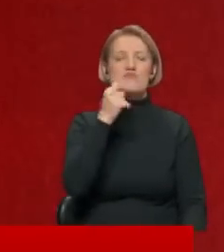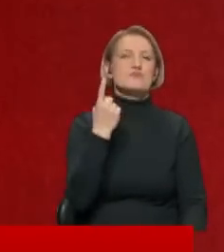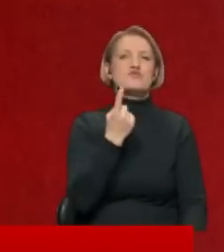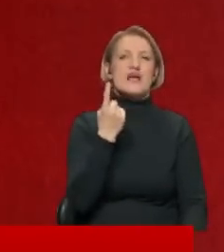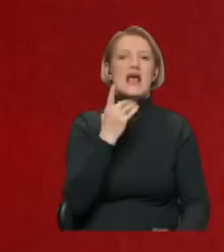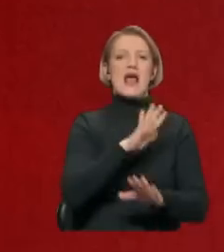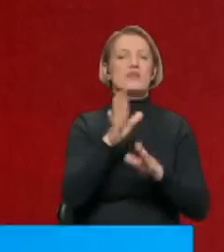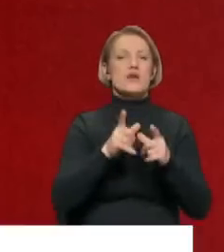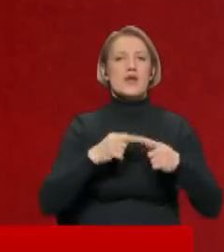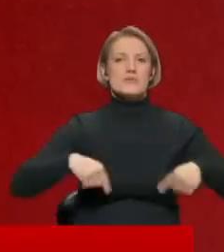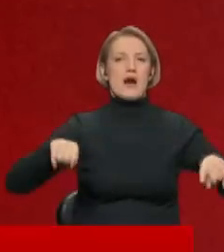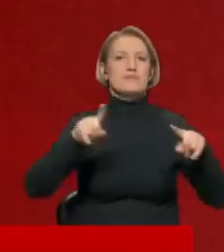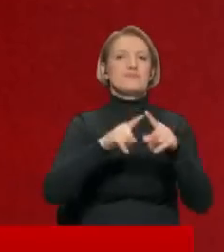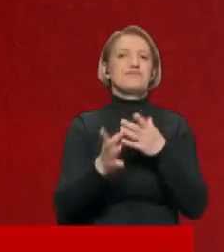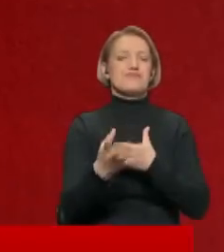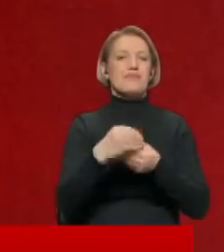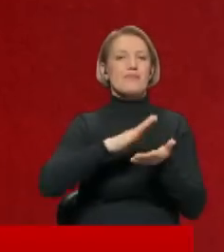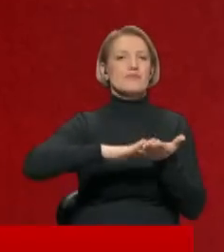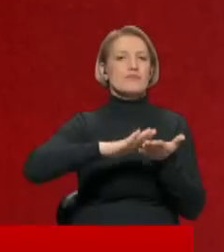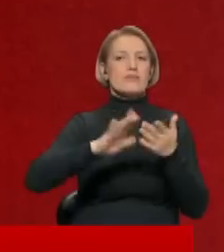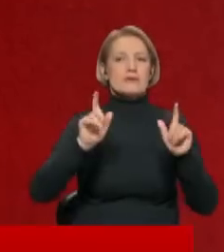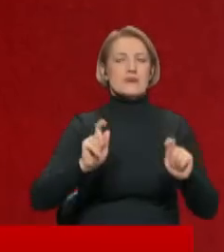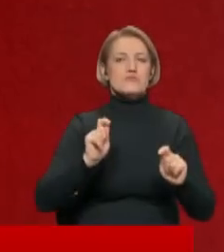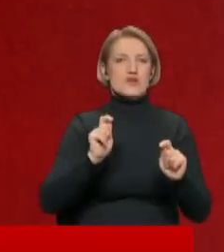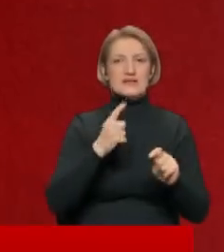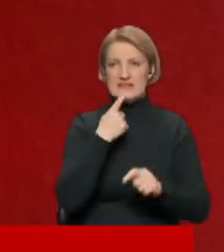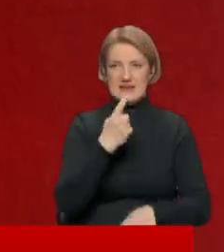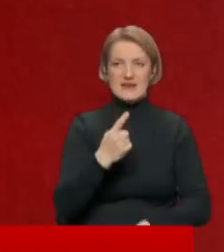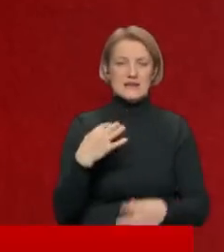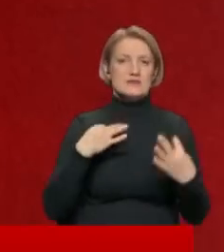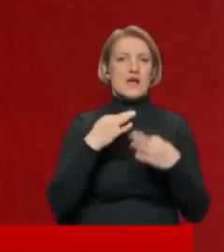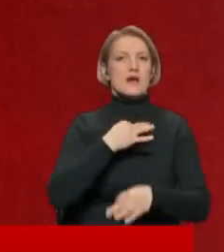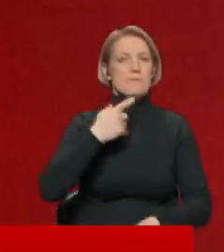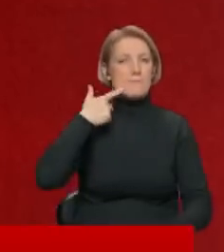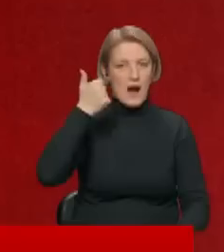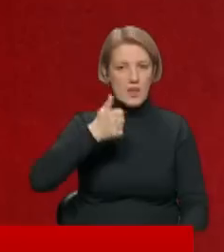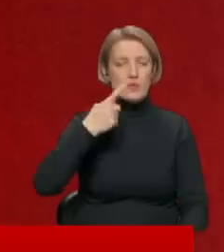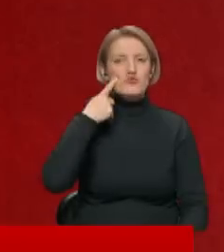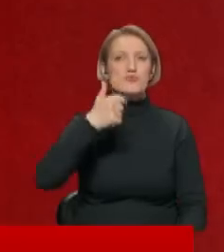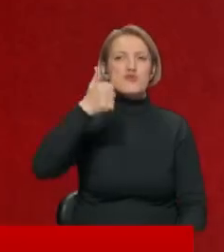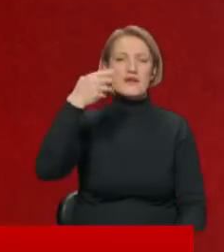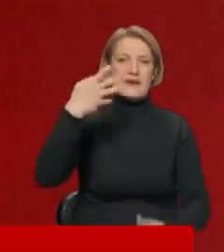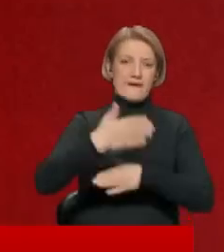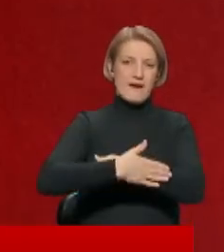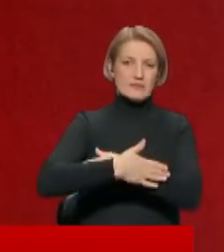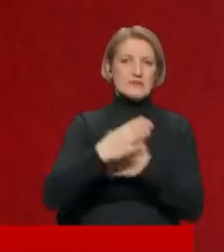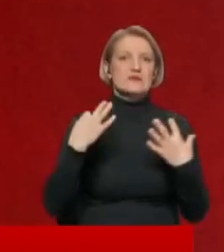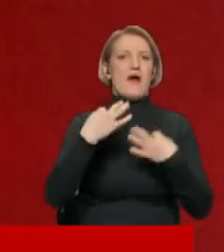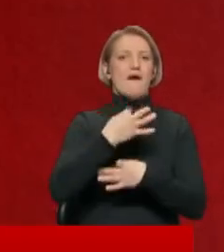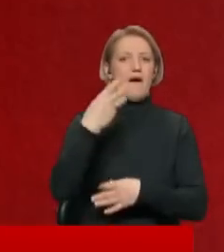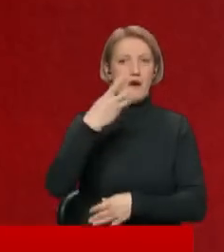şekilde en geniş kapsamda bir kapsayıcı düzenleme yapacağız diyerek Sayın bakanının cumhurbaş yardımcısı Sayın Erdoğan